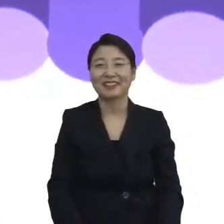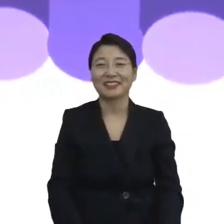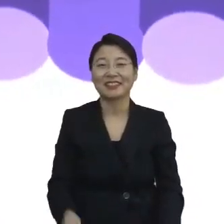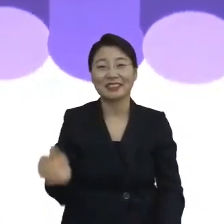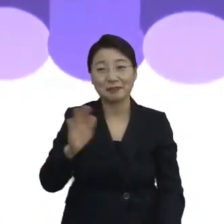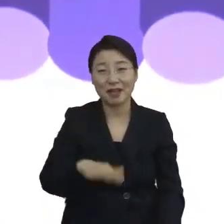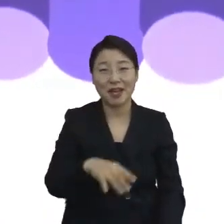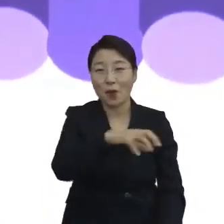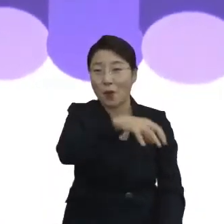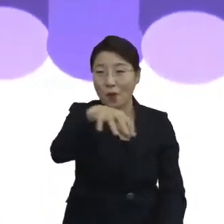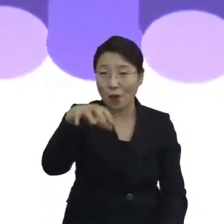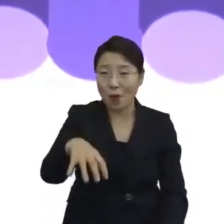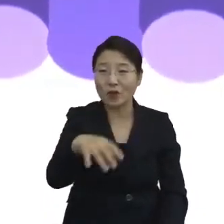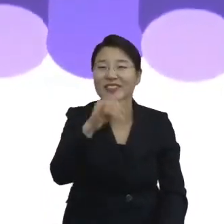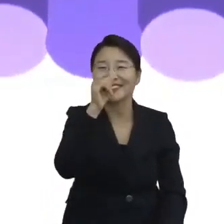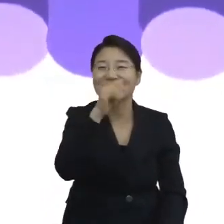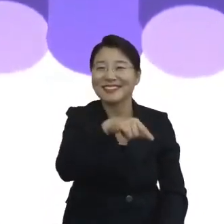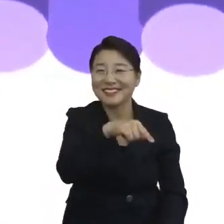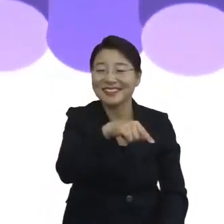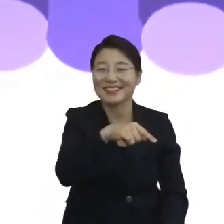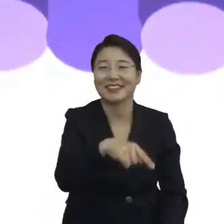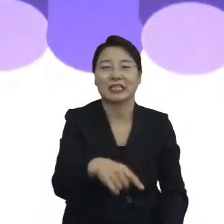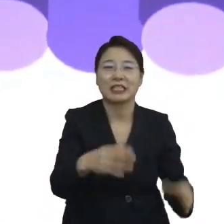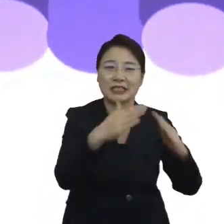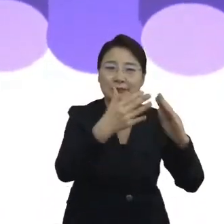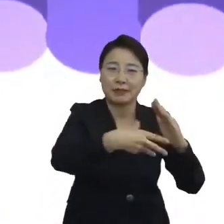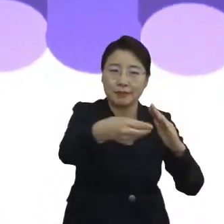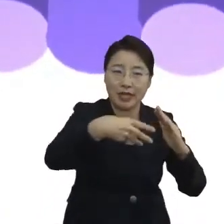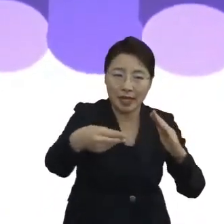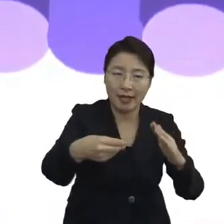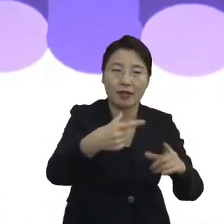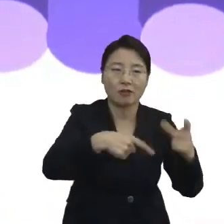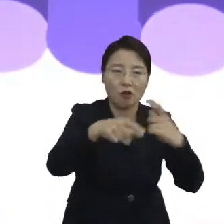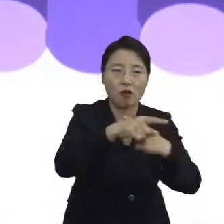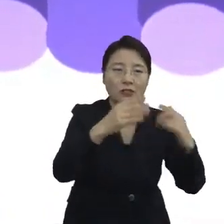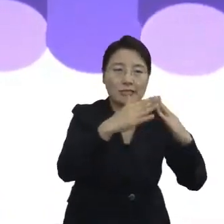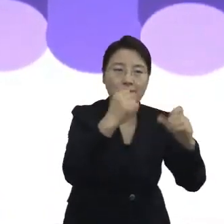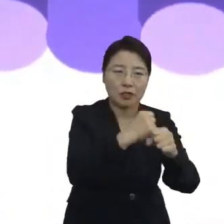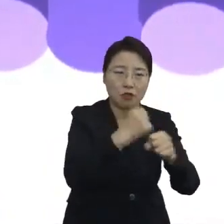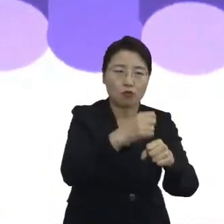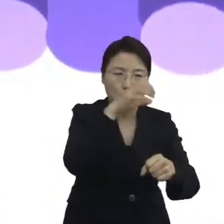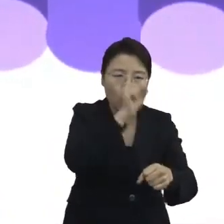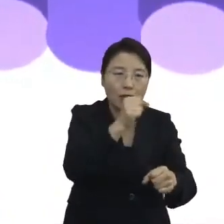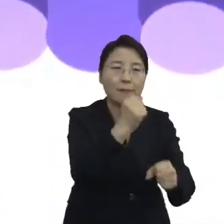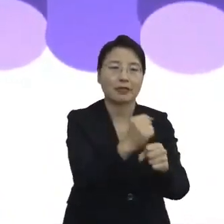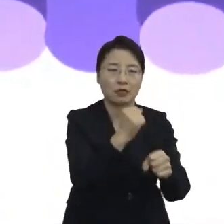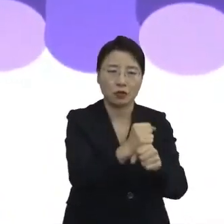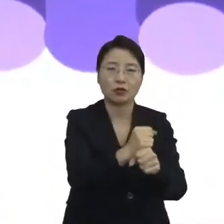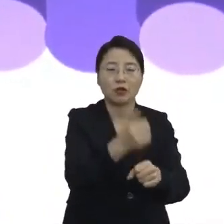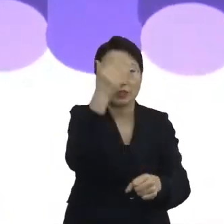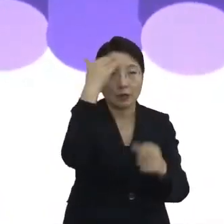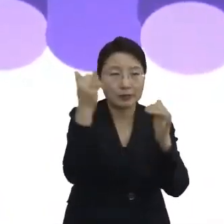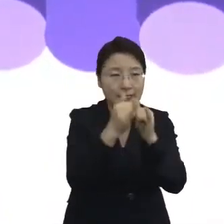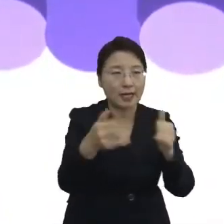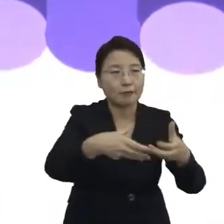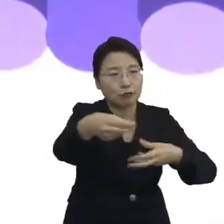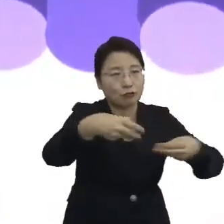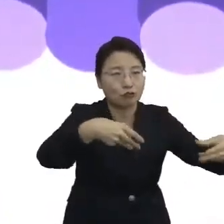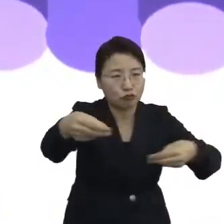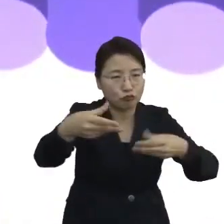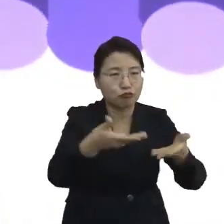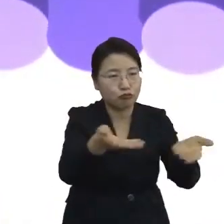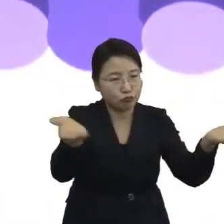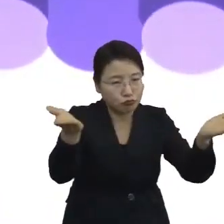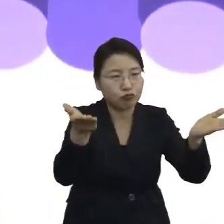집중적으로 분포되어 있는 지역들이 있는데 그런 곳은 임대주택을 좀 더 많이 짓고 고품질화해서 우리 젊은 친구들한테까지